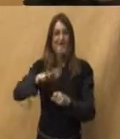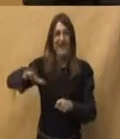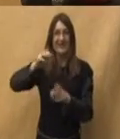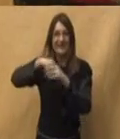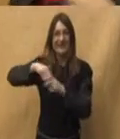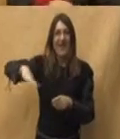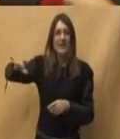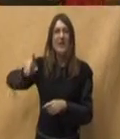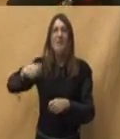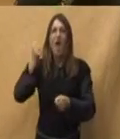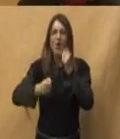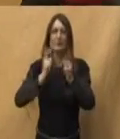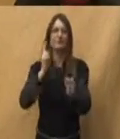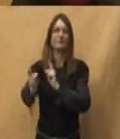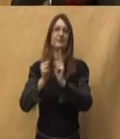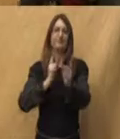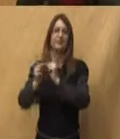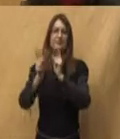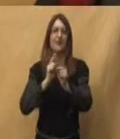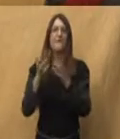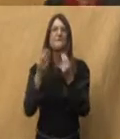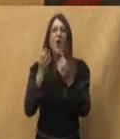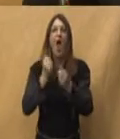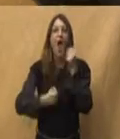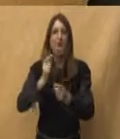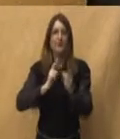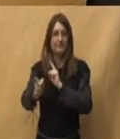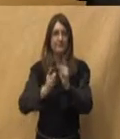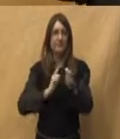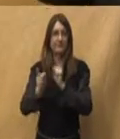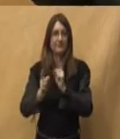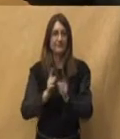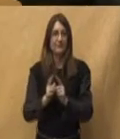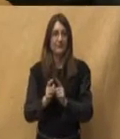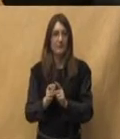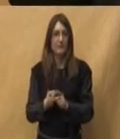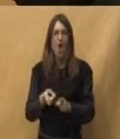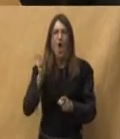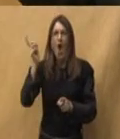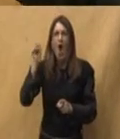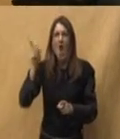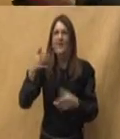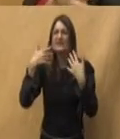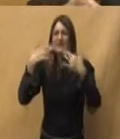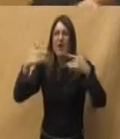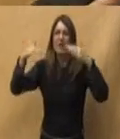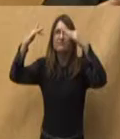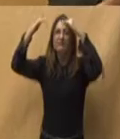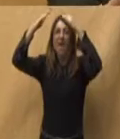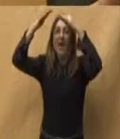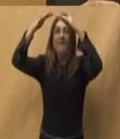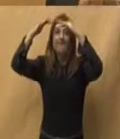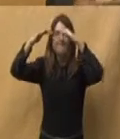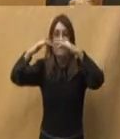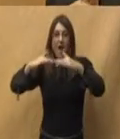druge strane su autoceste i mnoštvo automobila, neprestano fura. olovne pare idu u zrak, padaju dole kao